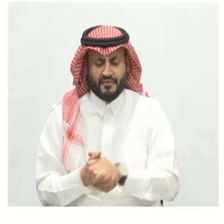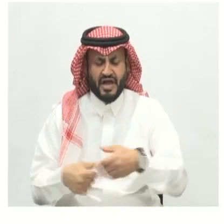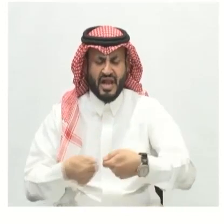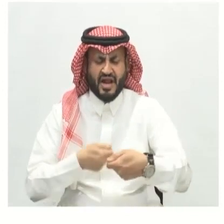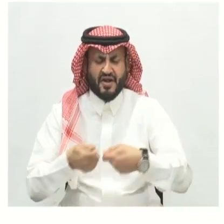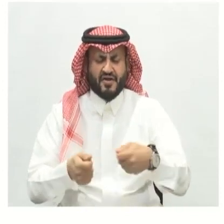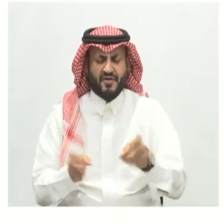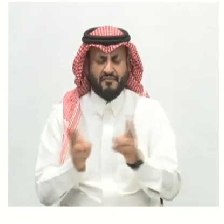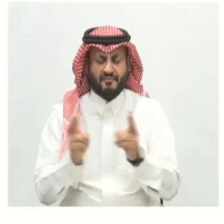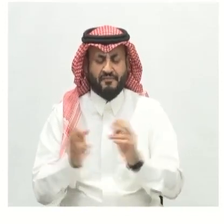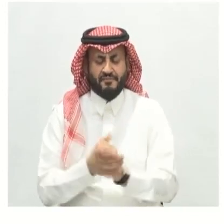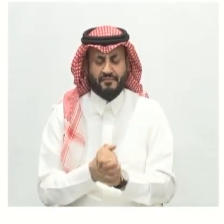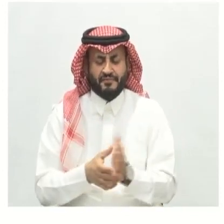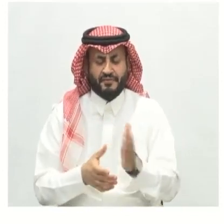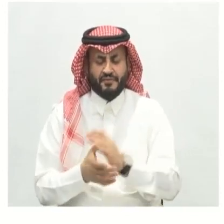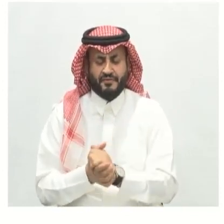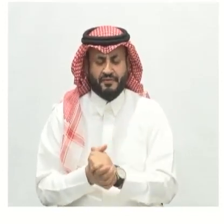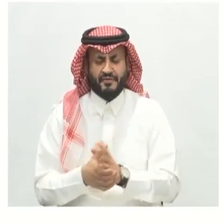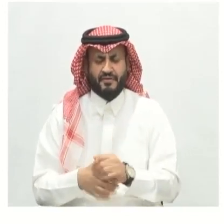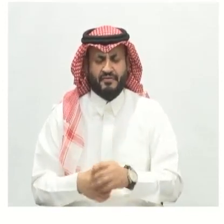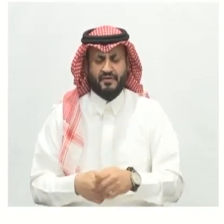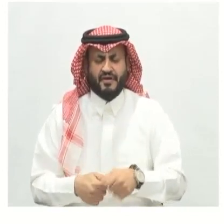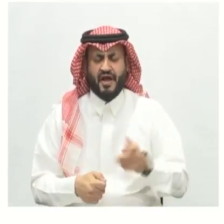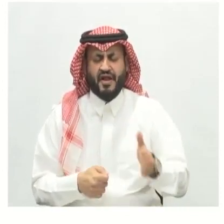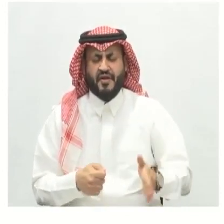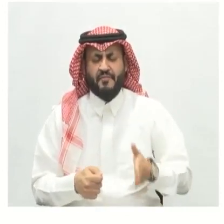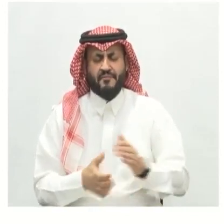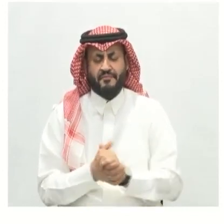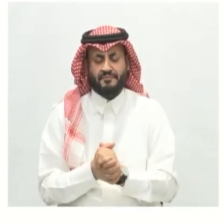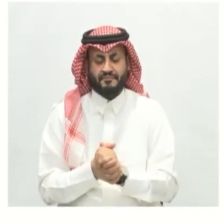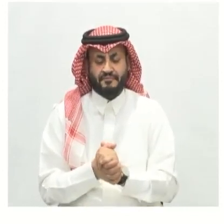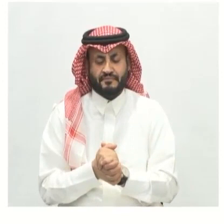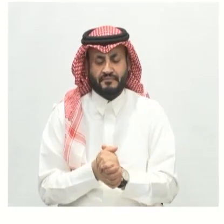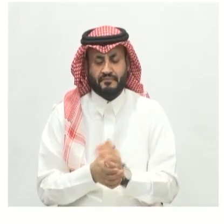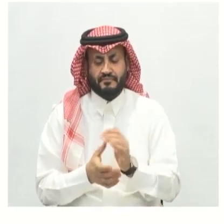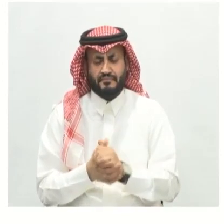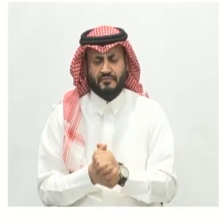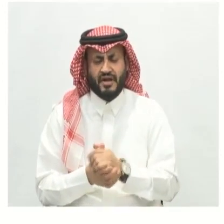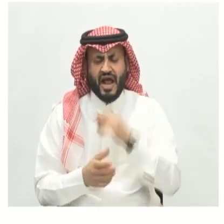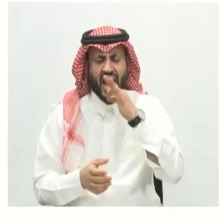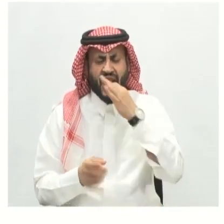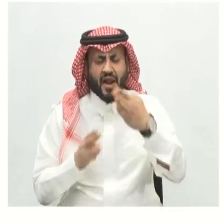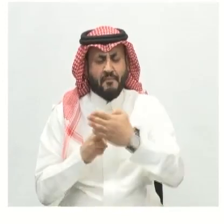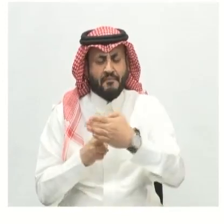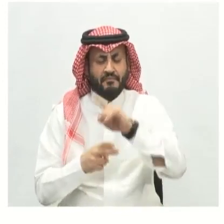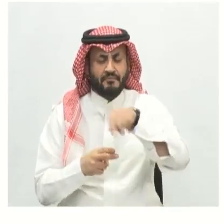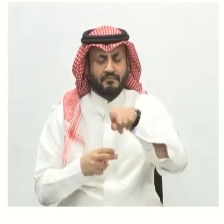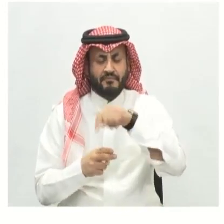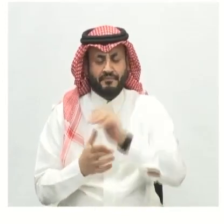مع الاخرين احترام حقوق ذوي الاحتياجات الخاصه وعدم مقاطعه